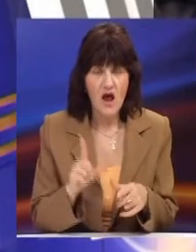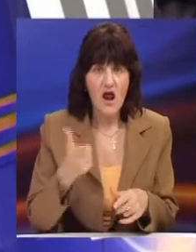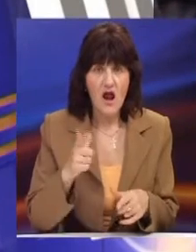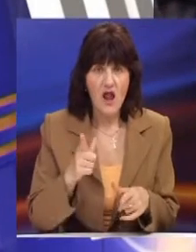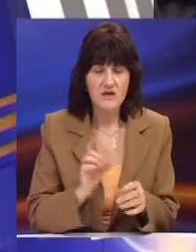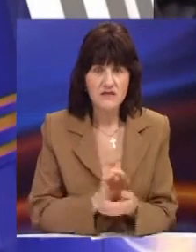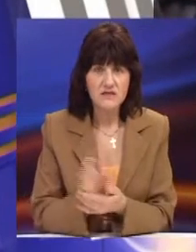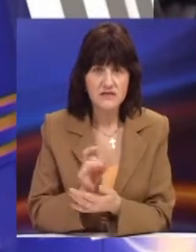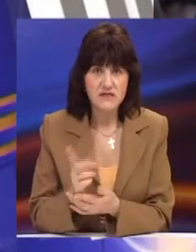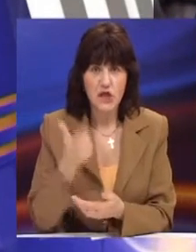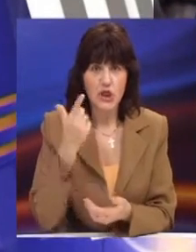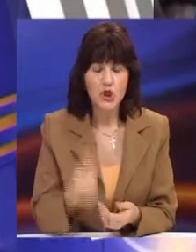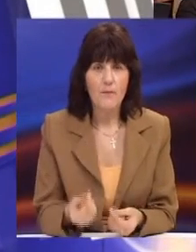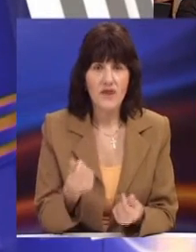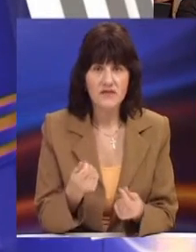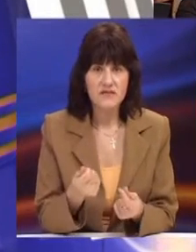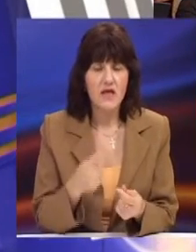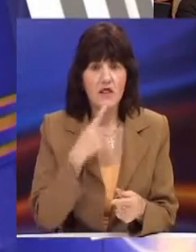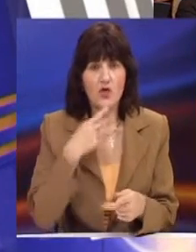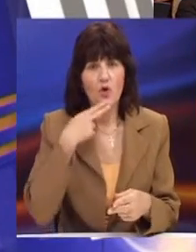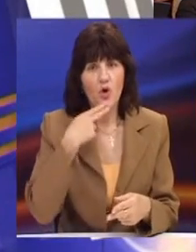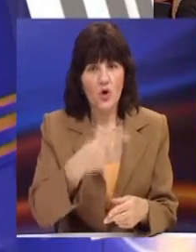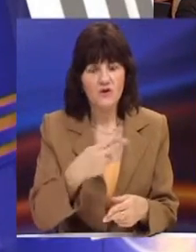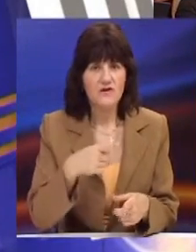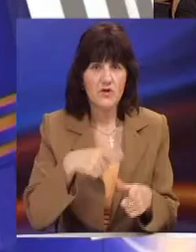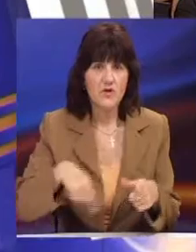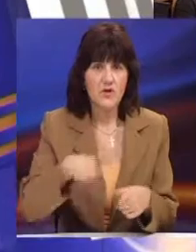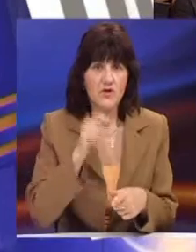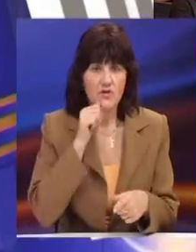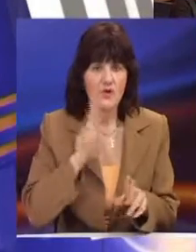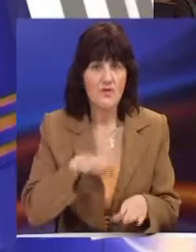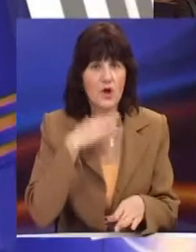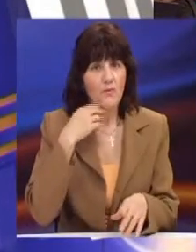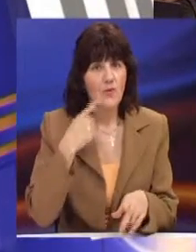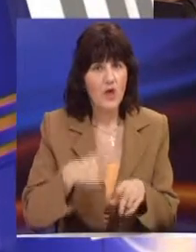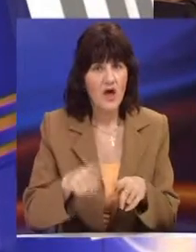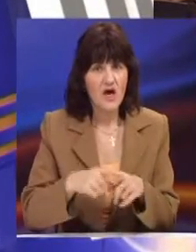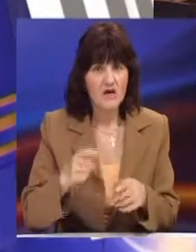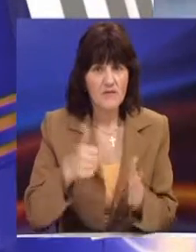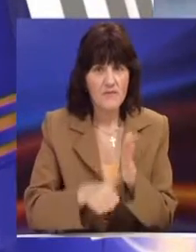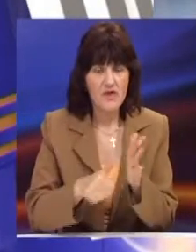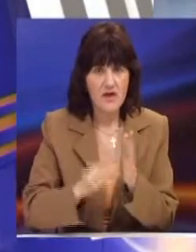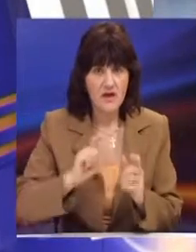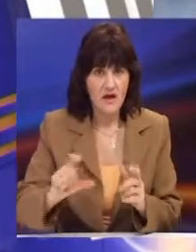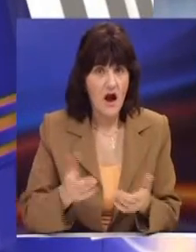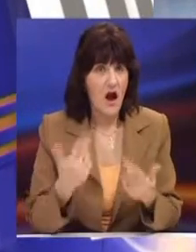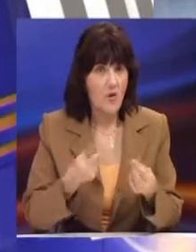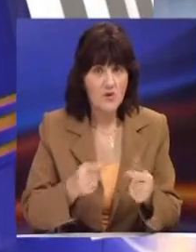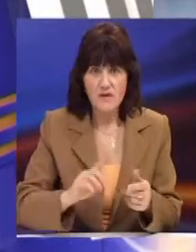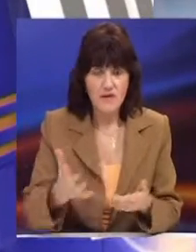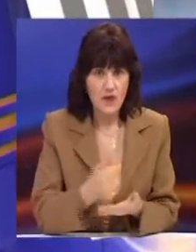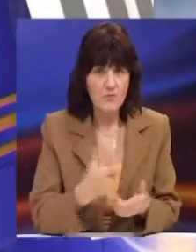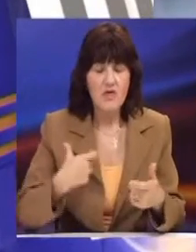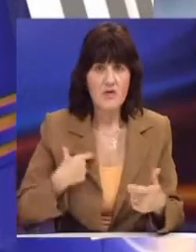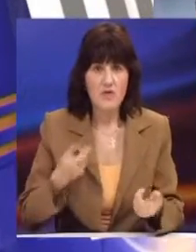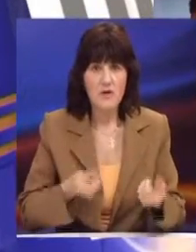licitacijama poljoprivrednici i dupliraju cene, Ivković odgovara da su poljoprivrednici u ogromnim kreditima i ako ne obrađuju zemljište, ne mogu da se nadaju